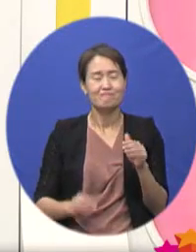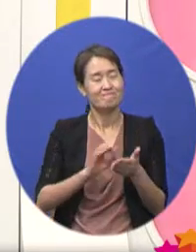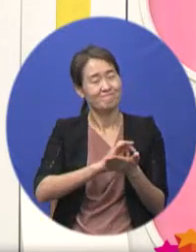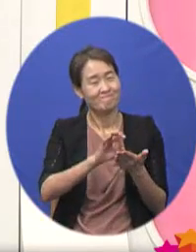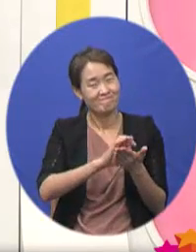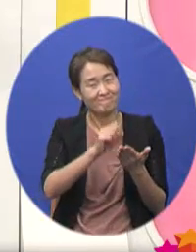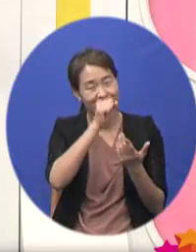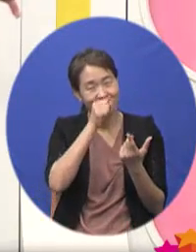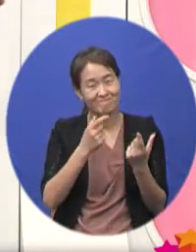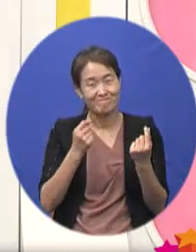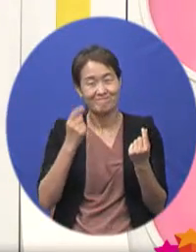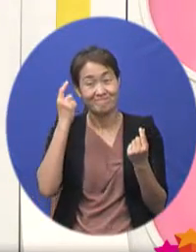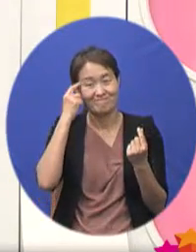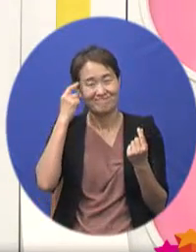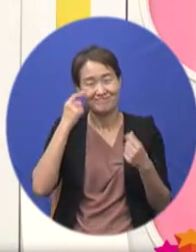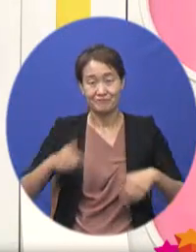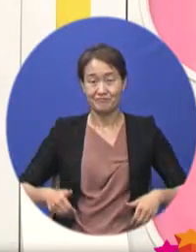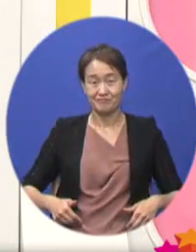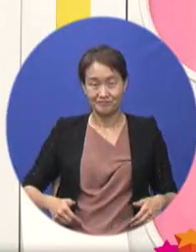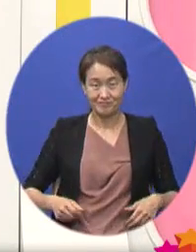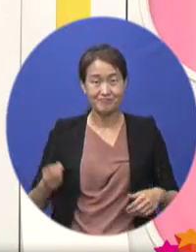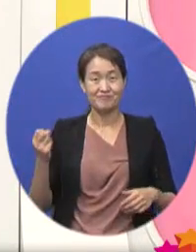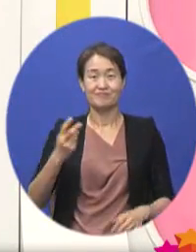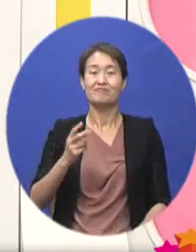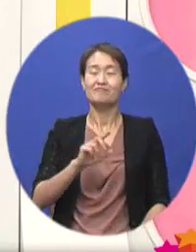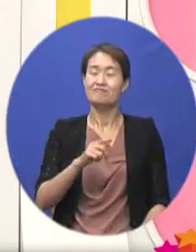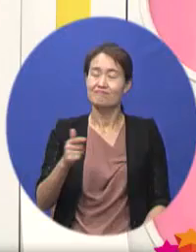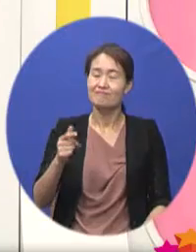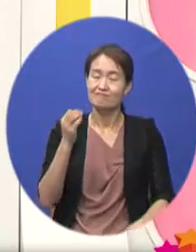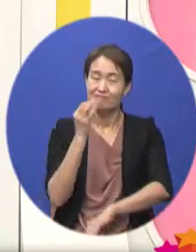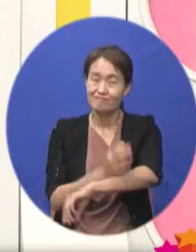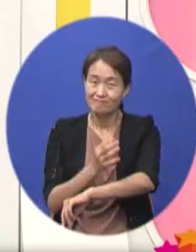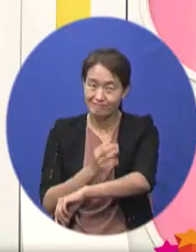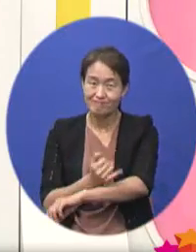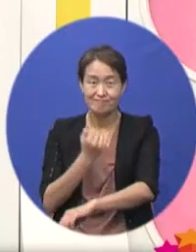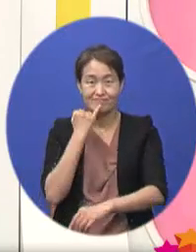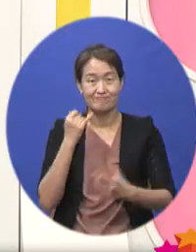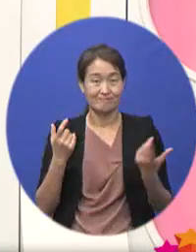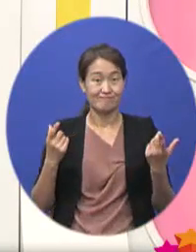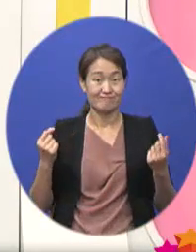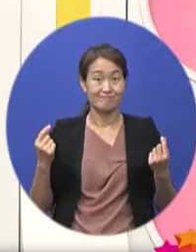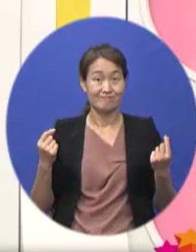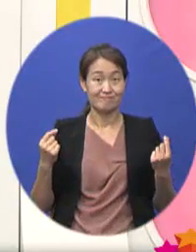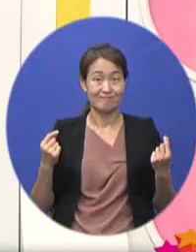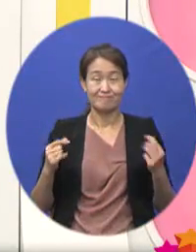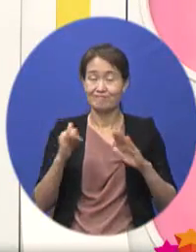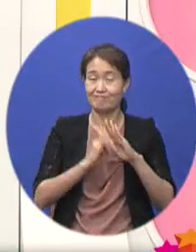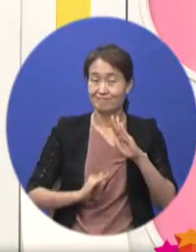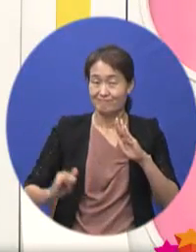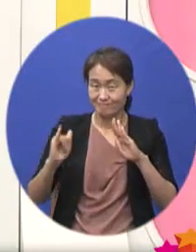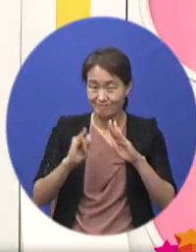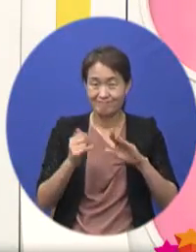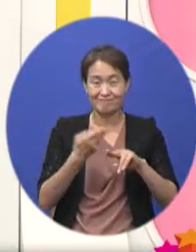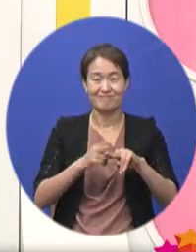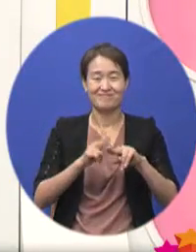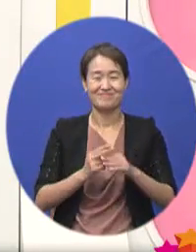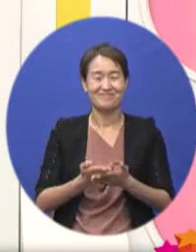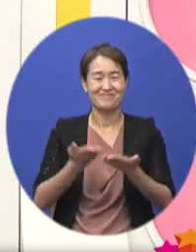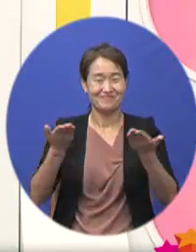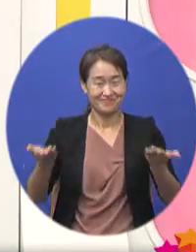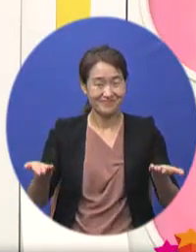좋겠습니다. 그렇죠. 가정에 그렇죠. 또 필요한 것도 사고, 네. 예, 또 예. 네, 좀 저 가족들 또 뭐 선물도